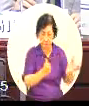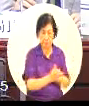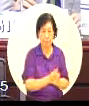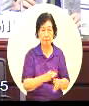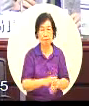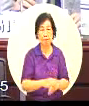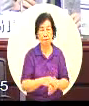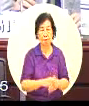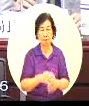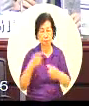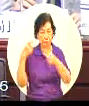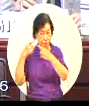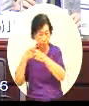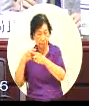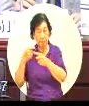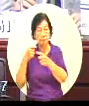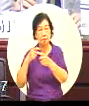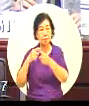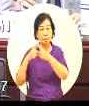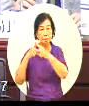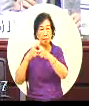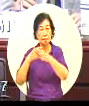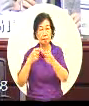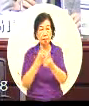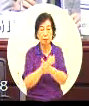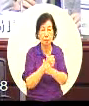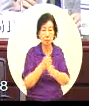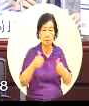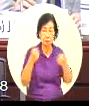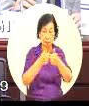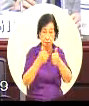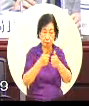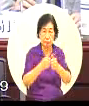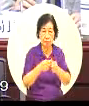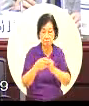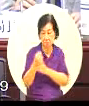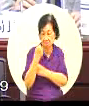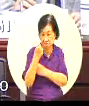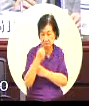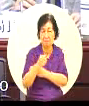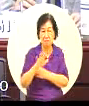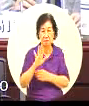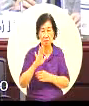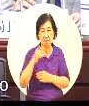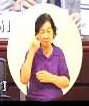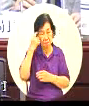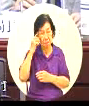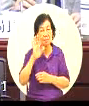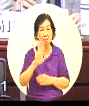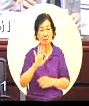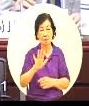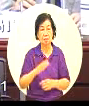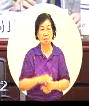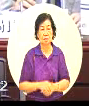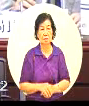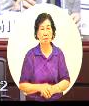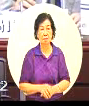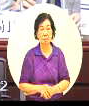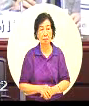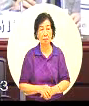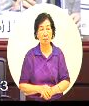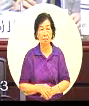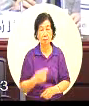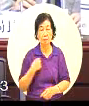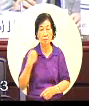处研考会他们都在很努力在思考中。所以说我也知道好